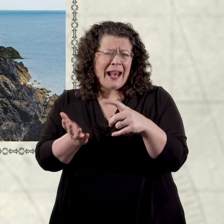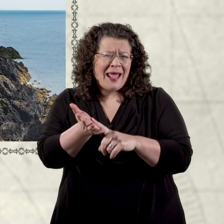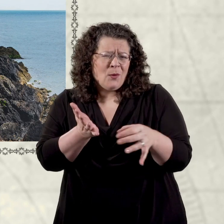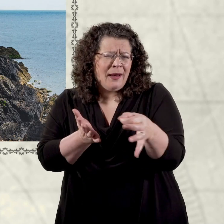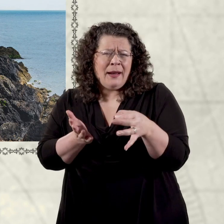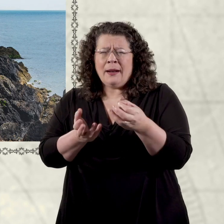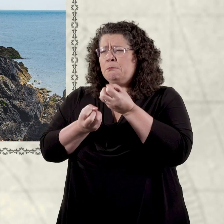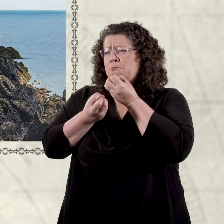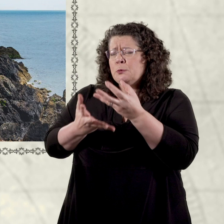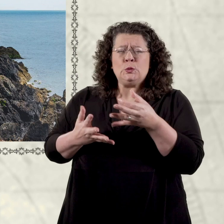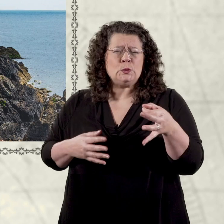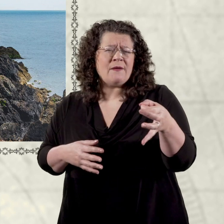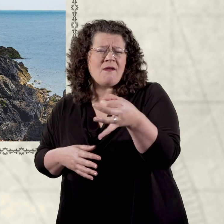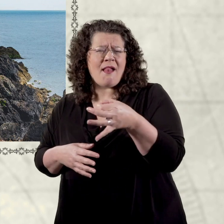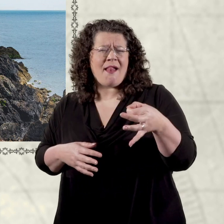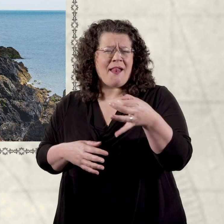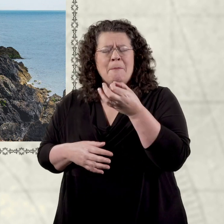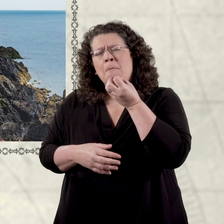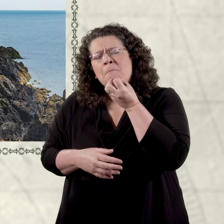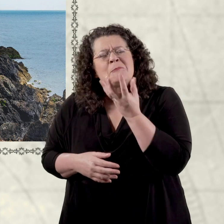Sbiwch perffaith ydy'r lle.